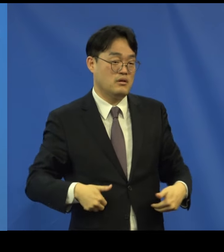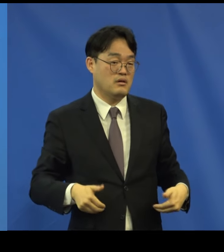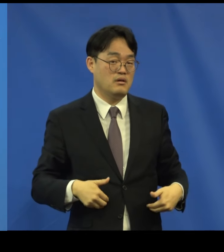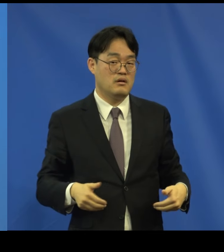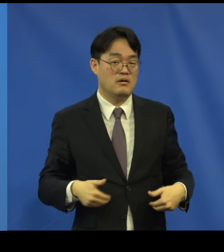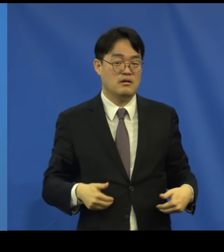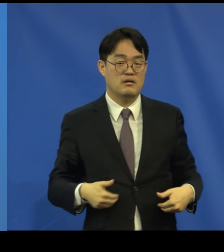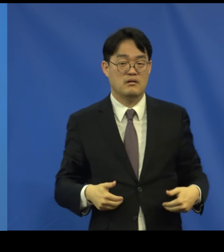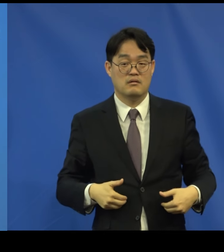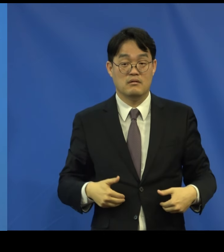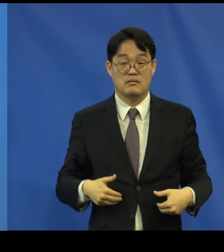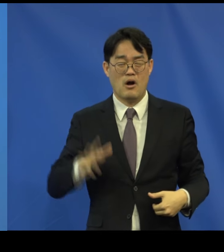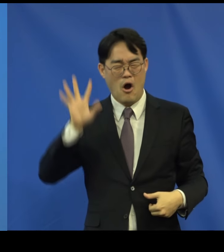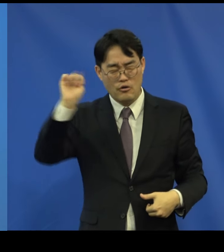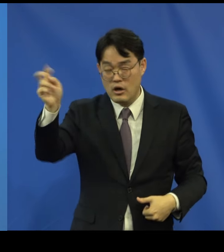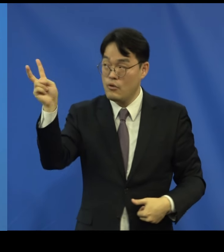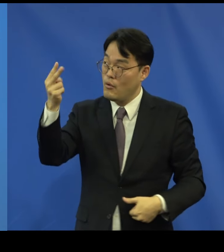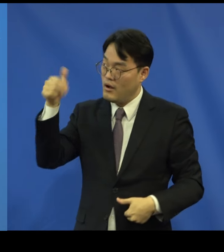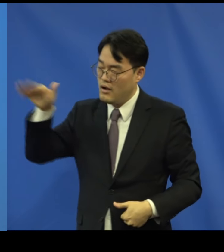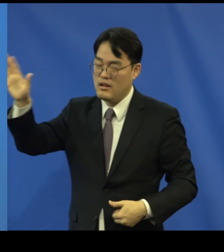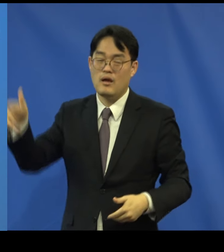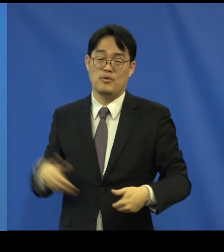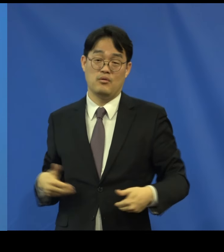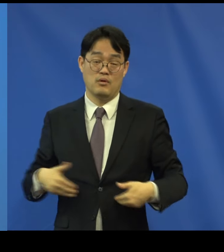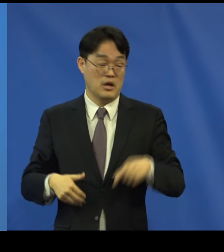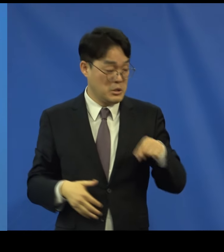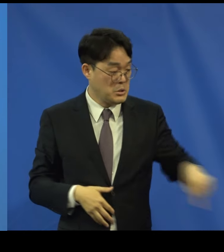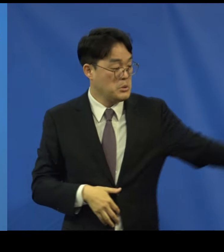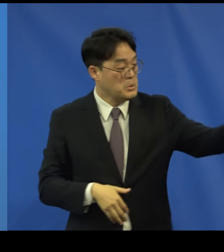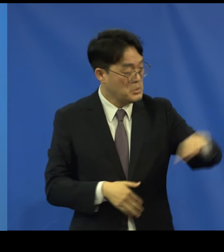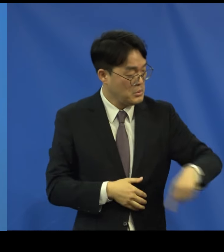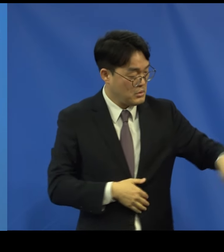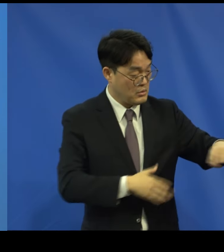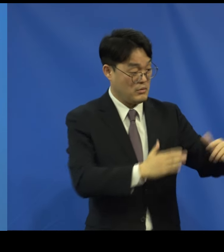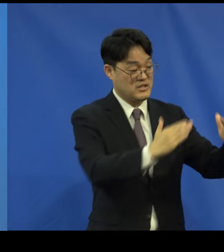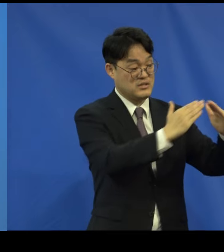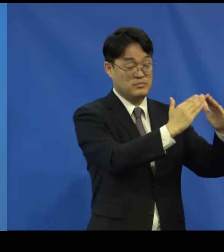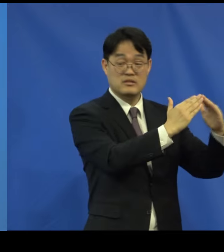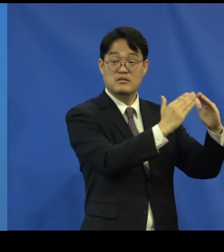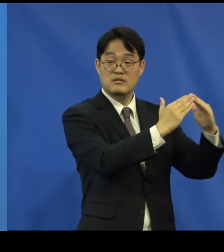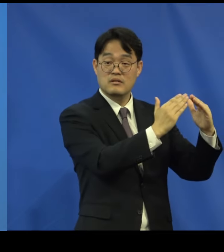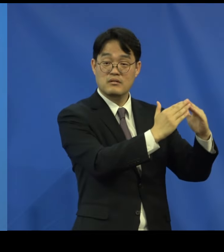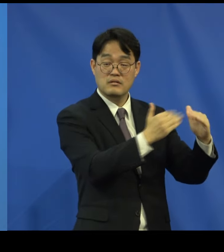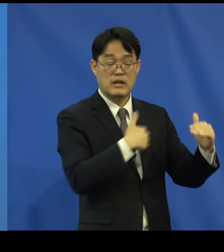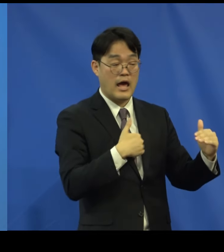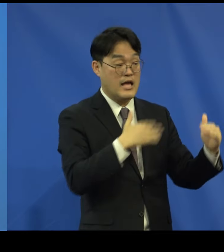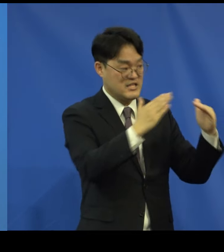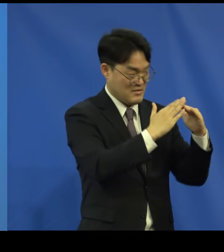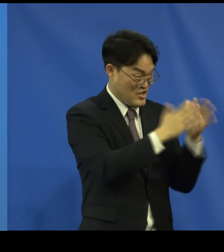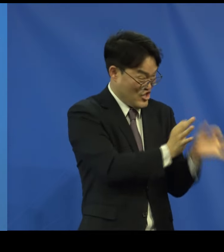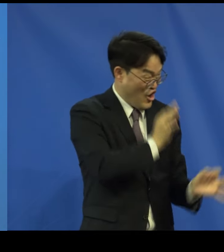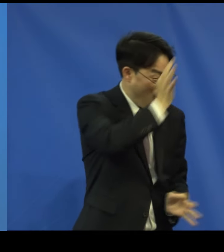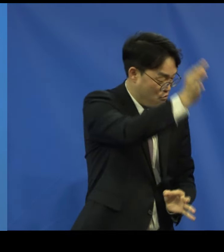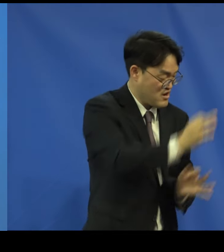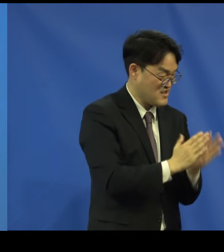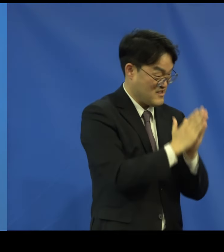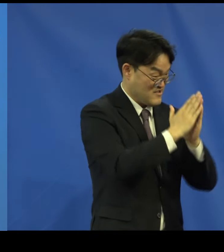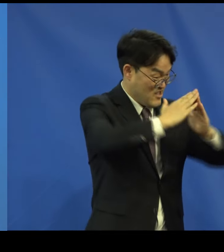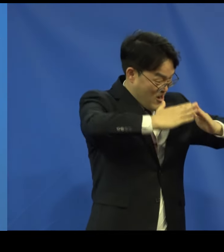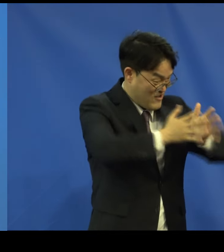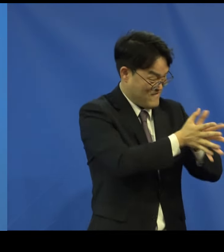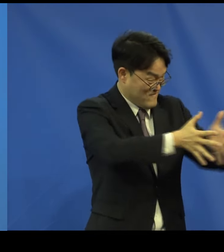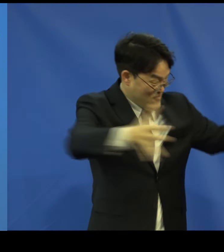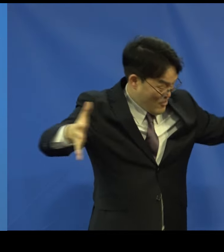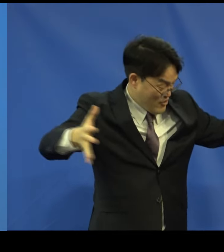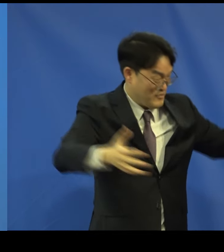바뀝니다. 누구에게인가로 소유주가 옮겨져요. 그러나 그 소유 이전을 받은 그 사람도 마찬가지. 그것이 그의 것이 아니고 임시일